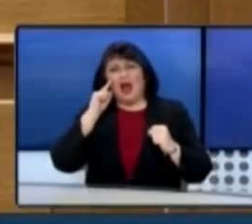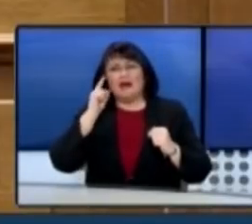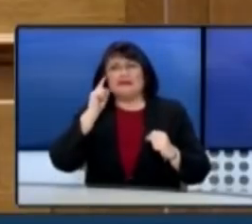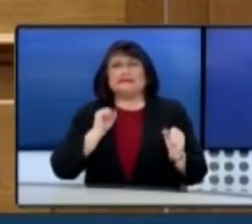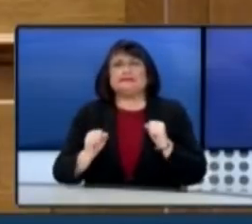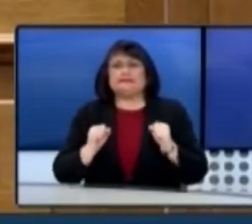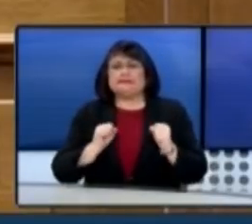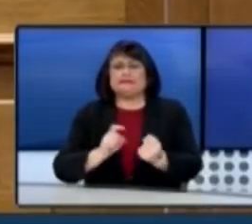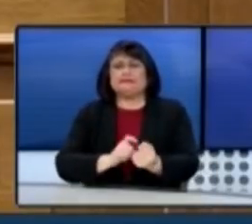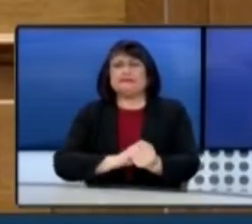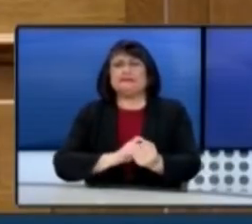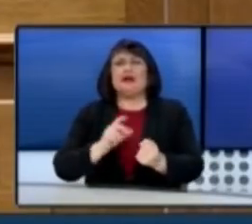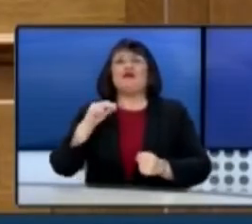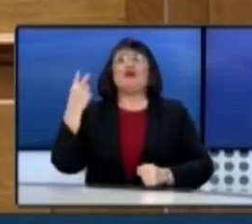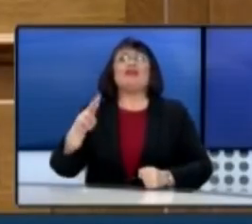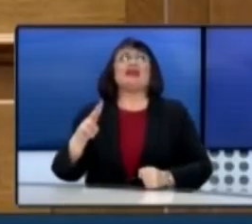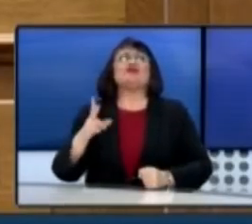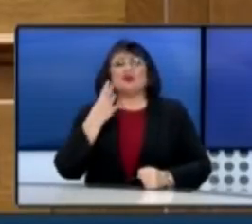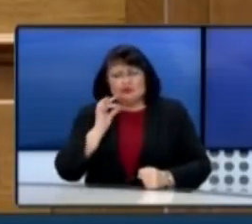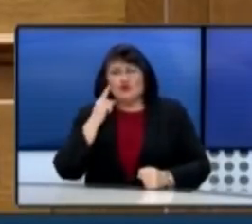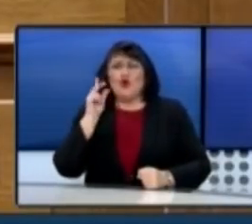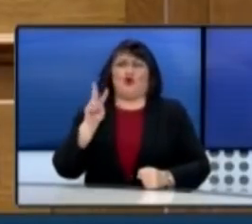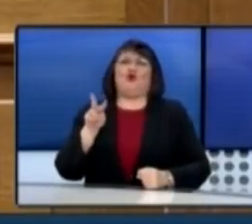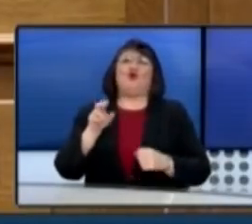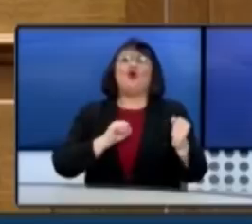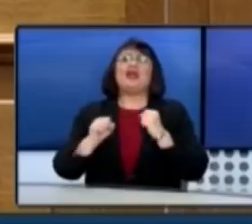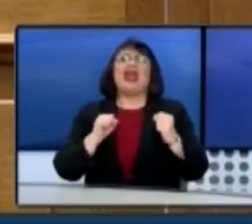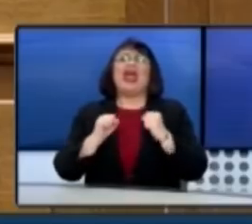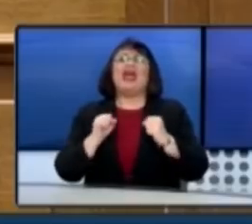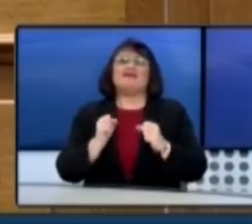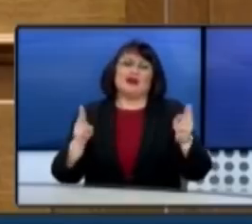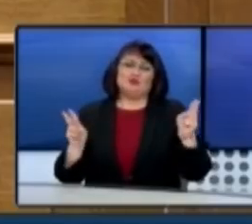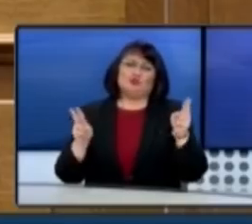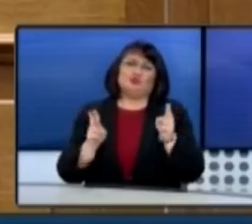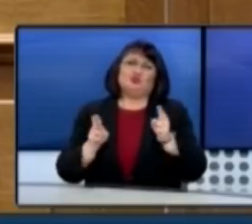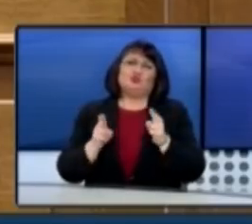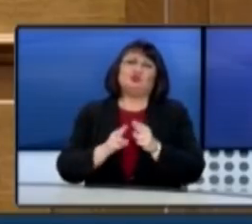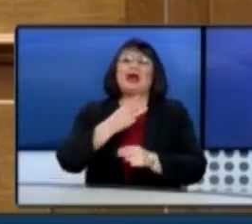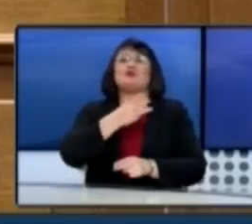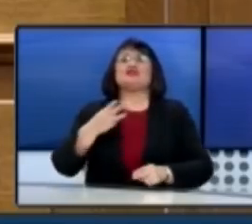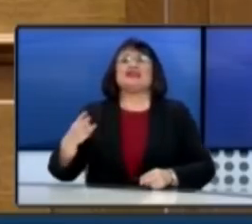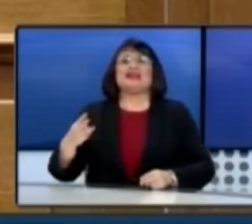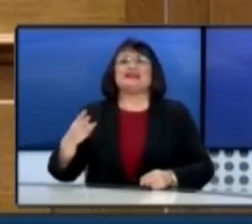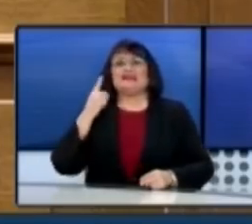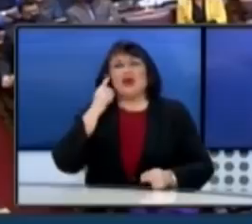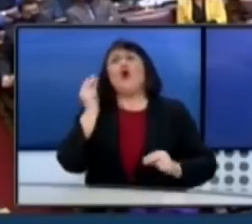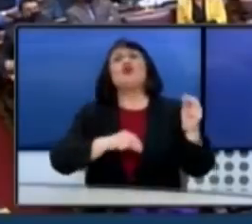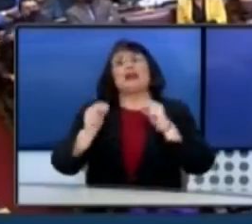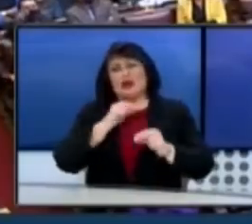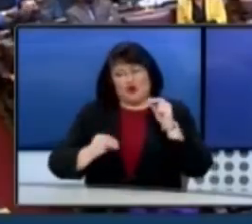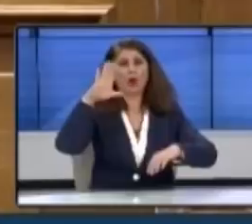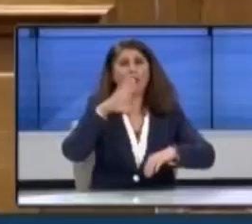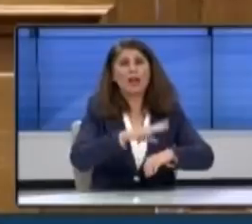μεγάλη νευρικότητα. Και στους βουλευτές σας. Γιατί μάλλον θα μείνετε πολύ λιγότεροι σε αυτή την αίθουσα όταν προκηρυχθούν τελικά